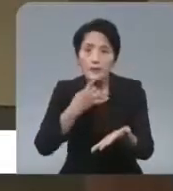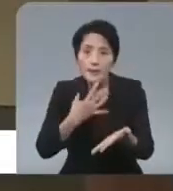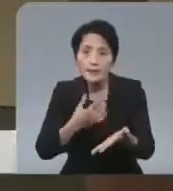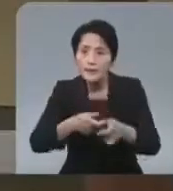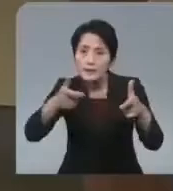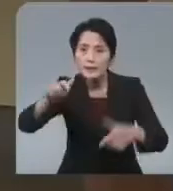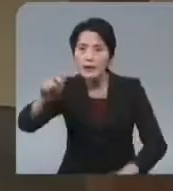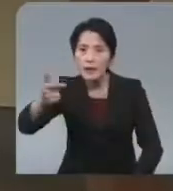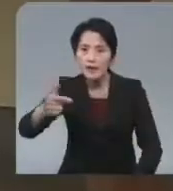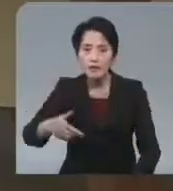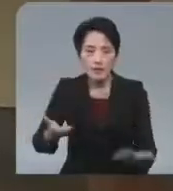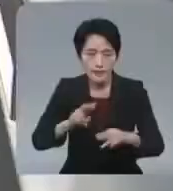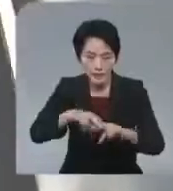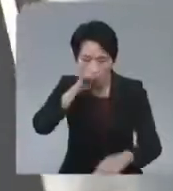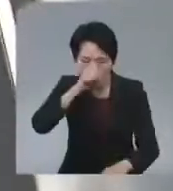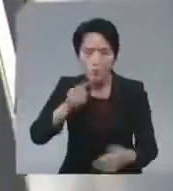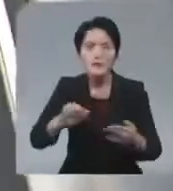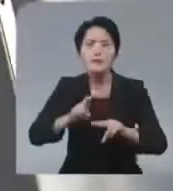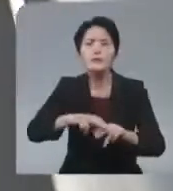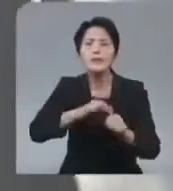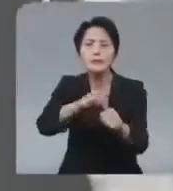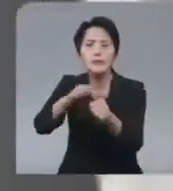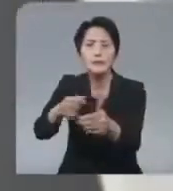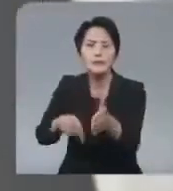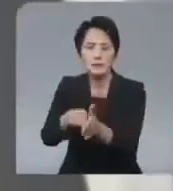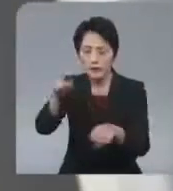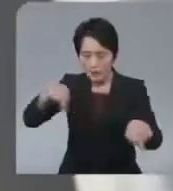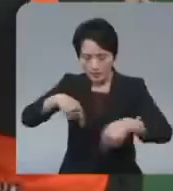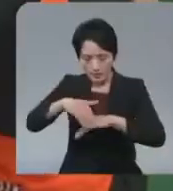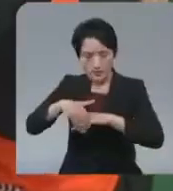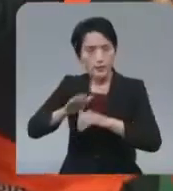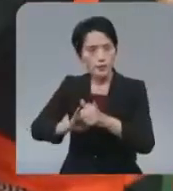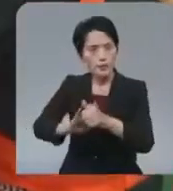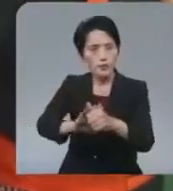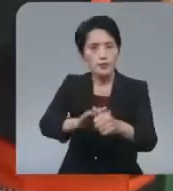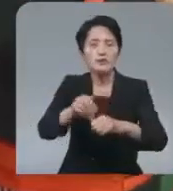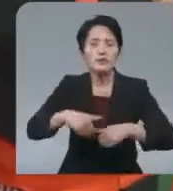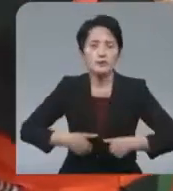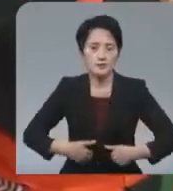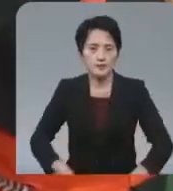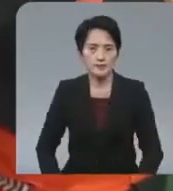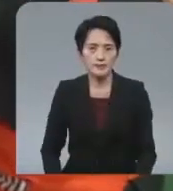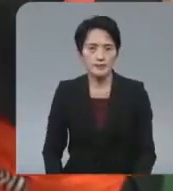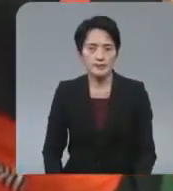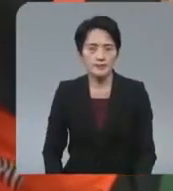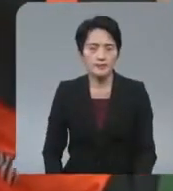auf dem höchsten oktober stand bei menschen in ihren zwanzigern seit 17 jahren